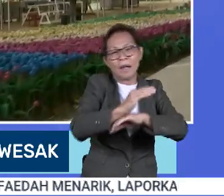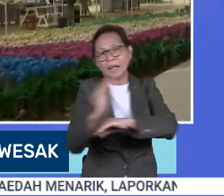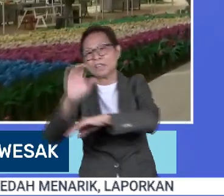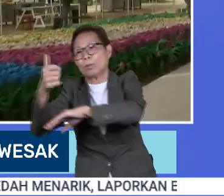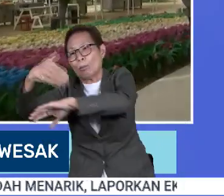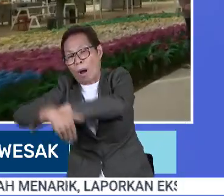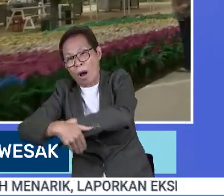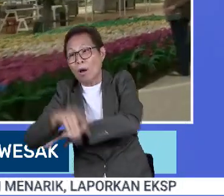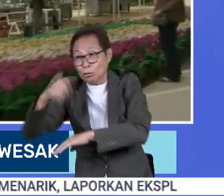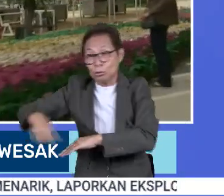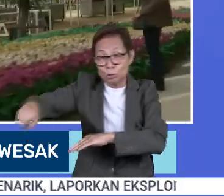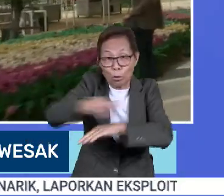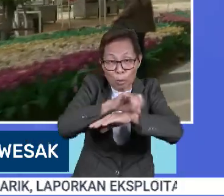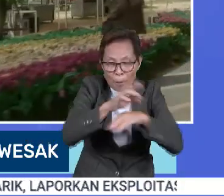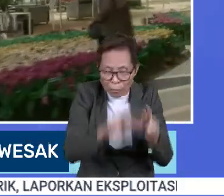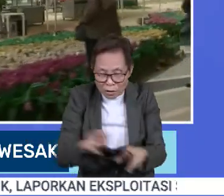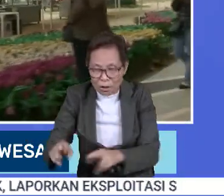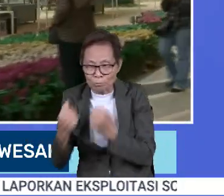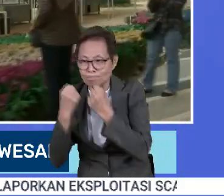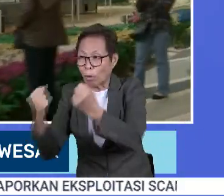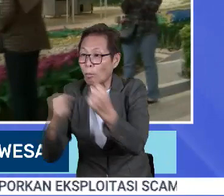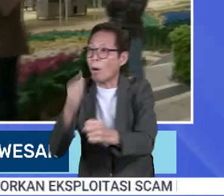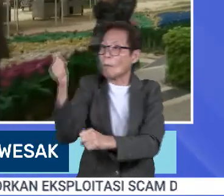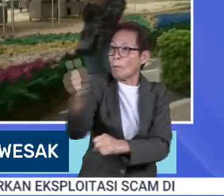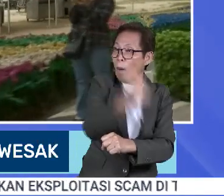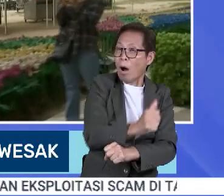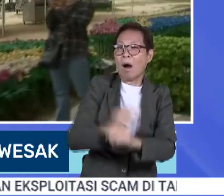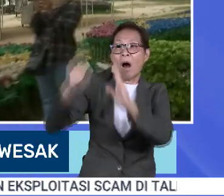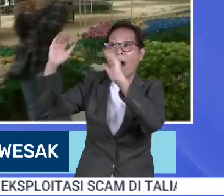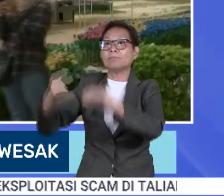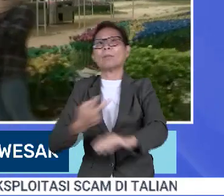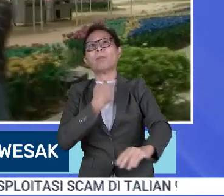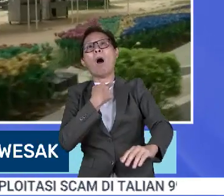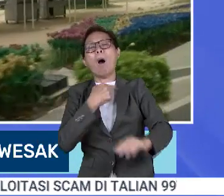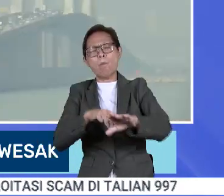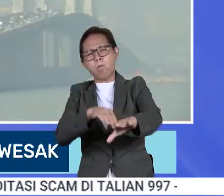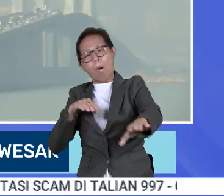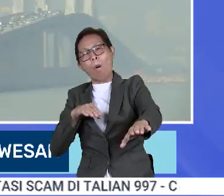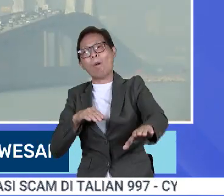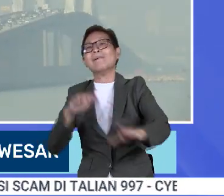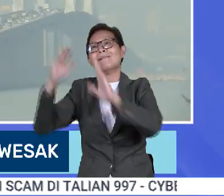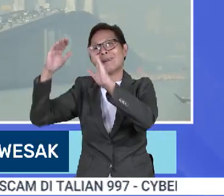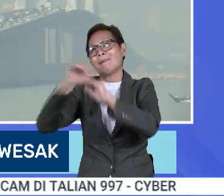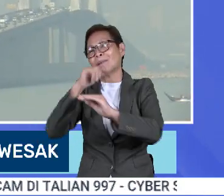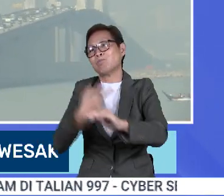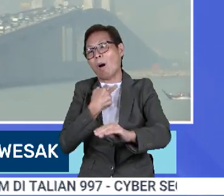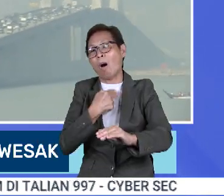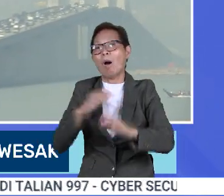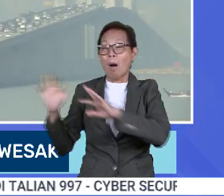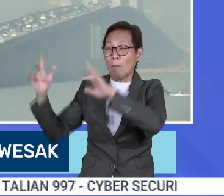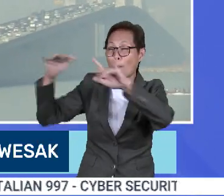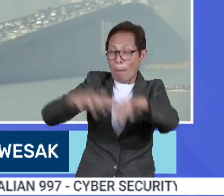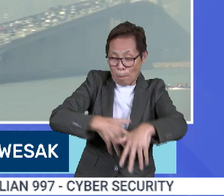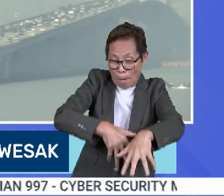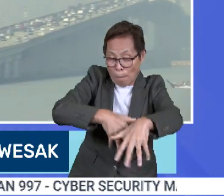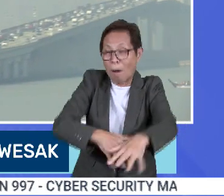iso merancang perjalanan masing-masing agar tidak terperangkap dalam kesesakan Jalan Raya merekalah pengunjung yang hadir